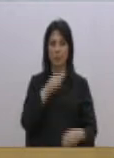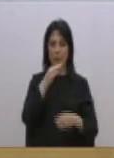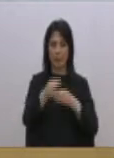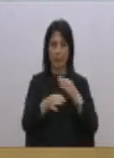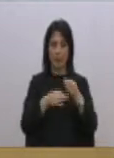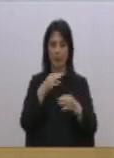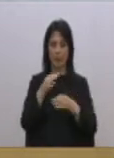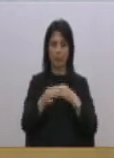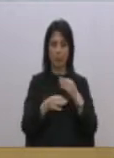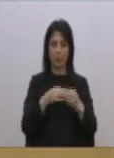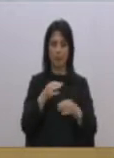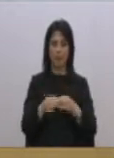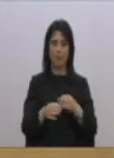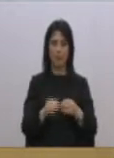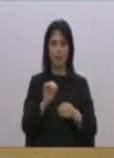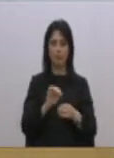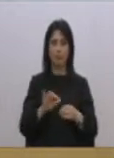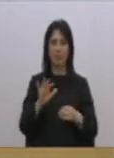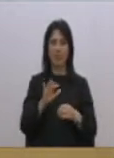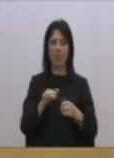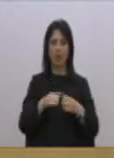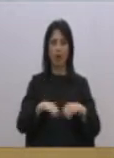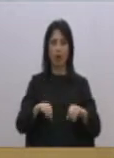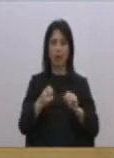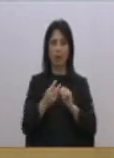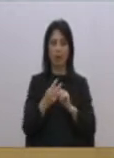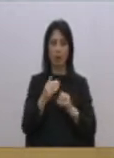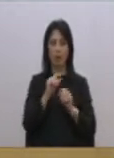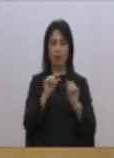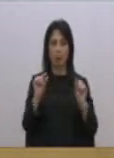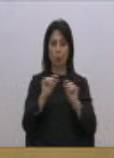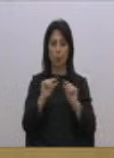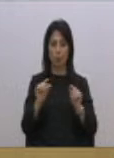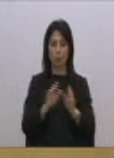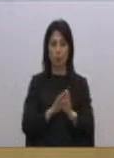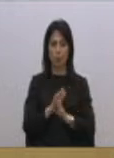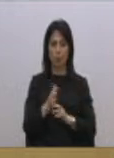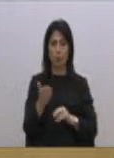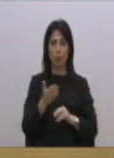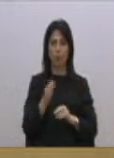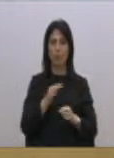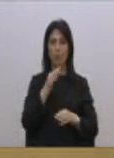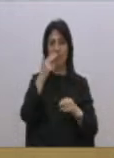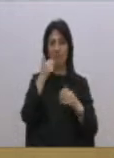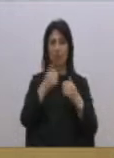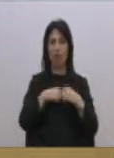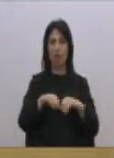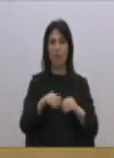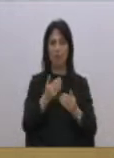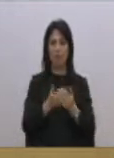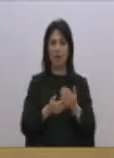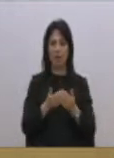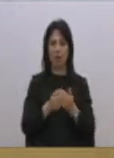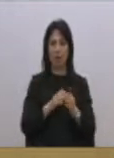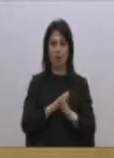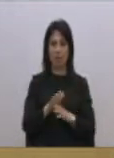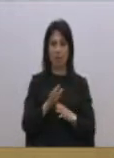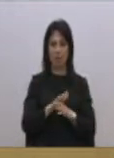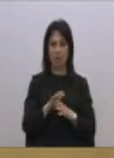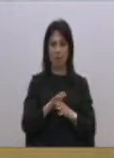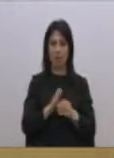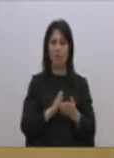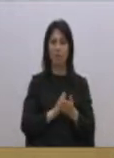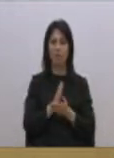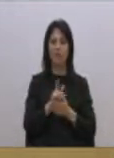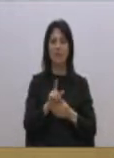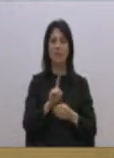პასუხობს ევროკომისიის 12 პუნქტის შესრულებას და რომელიც პასუხობს ვენეციის რეკომენდაციების შესრულებას. პრინციპში